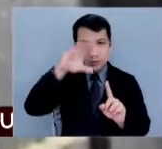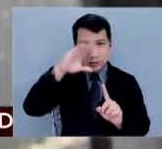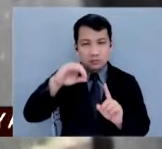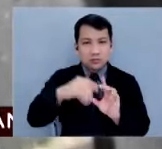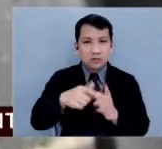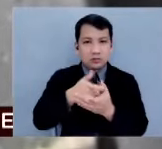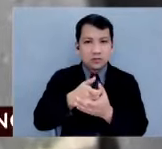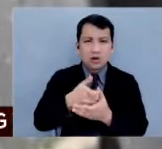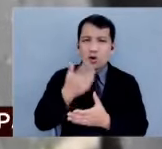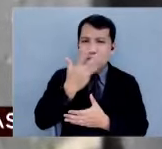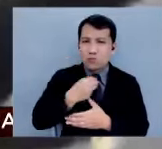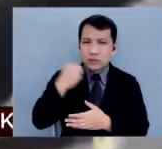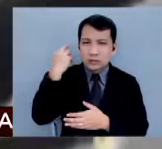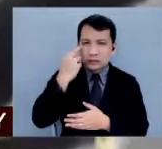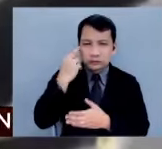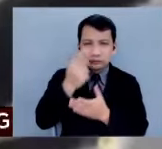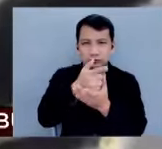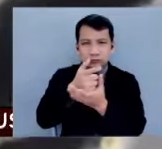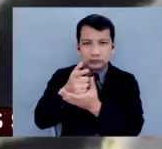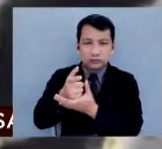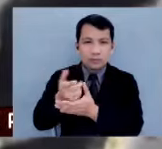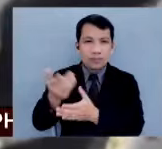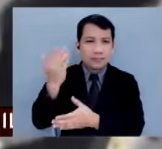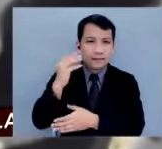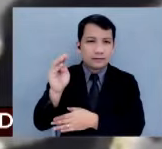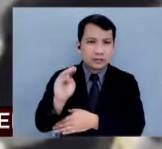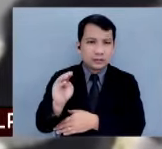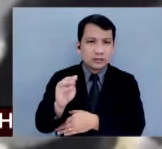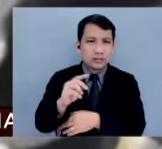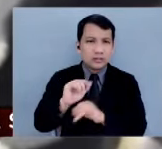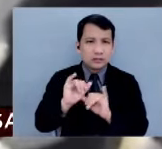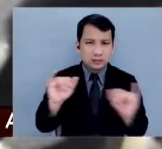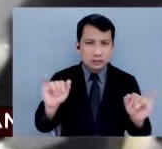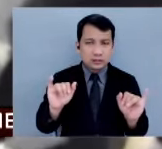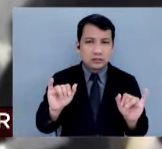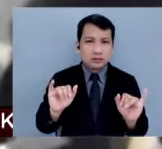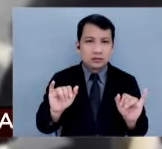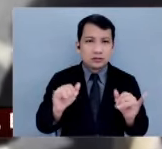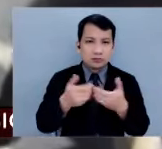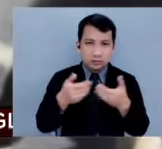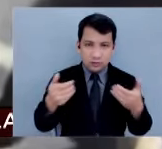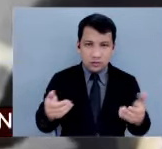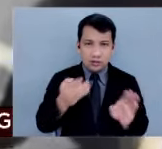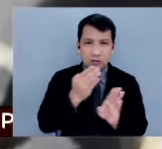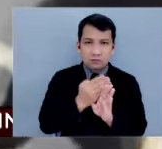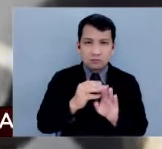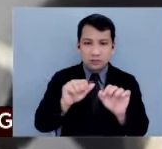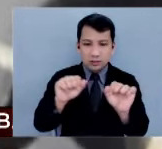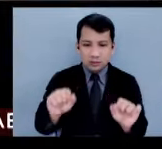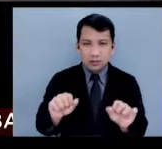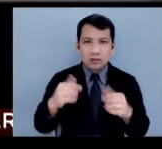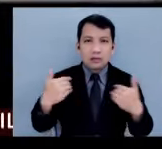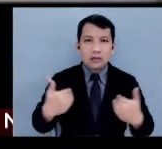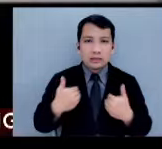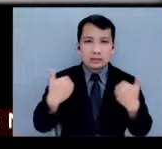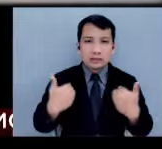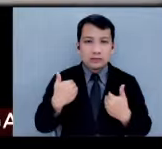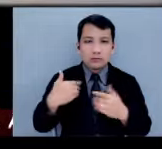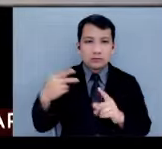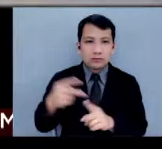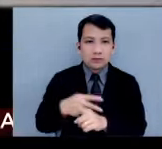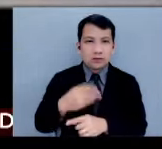pa ang motibo ng pamamaril. Nitong Lunes lang na may naganap ding pamamaril sa isa pang hiwalay na bus stop kung saan mga kabataan din ang biktima. Dahil dyan,